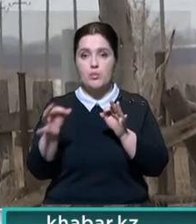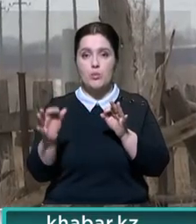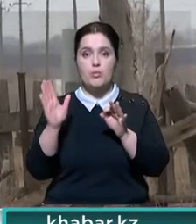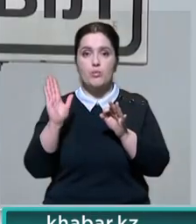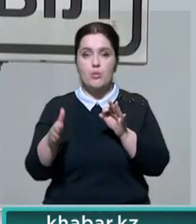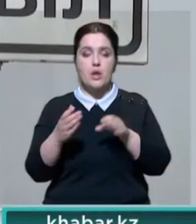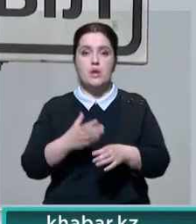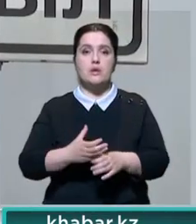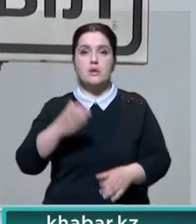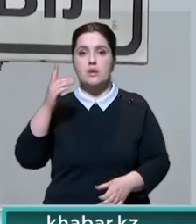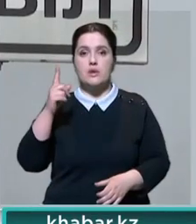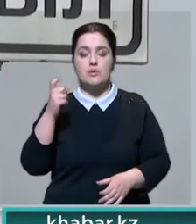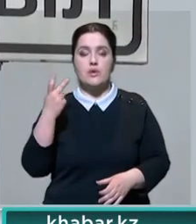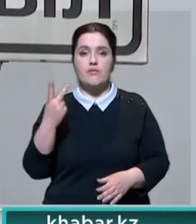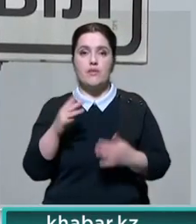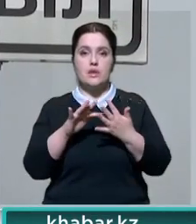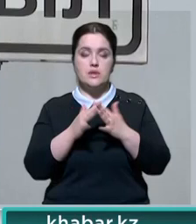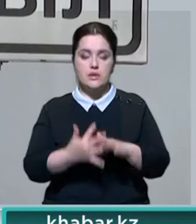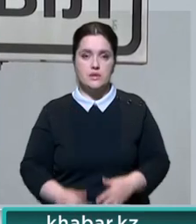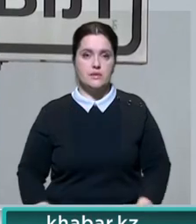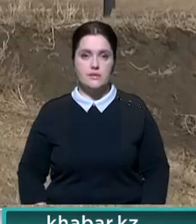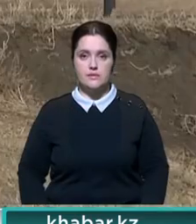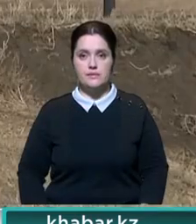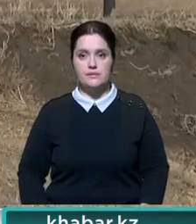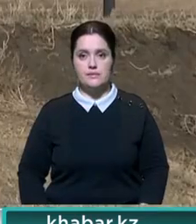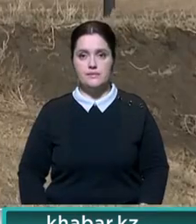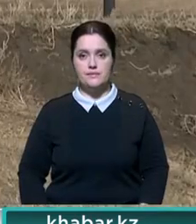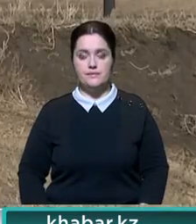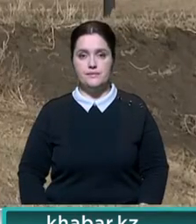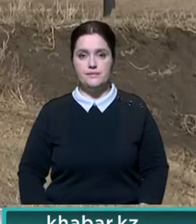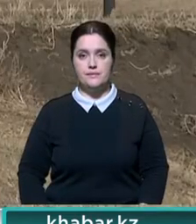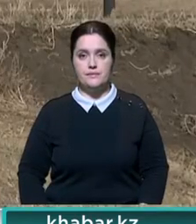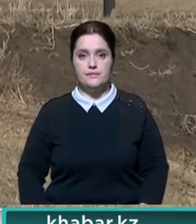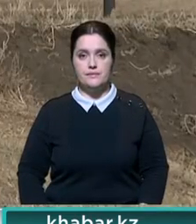установить вышки сотовой связи в 102 селах. Аслан Абуталипов, Виктор Полянный, Акмолинская область, Хабар.